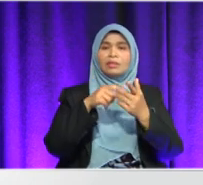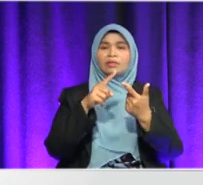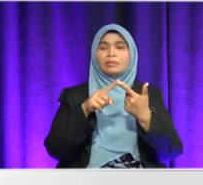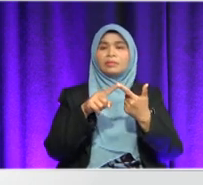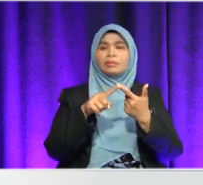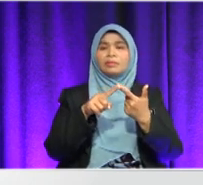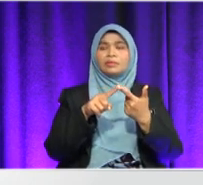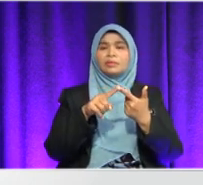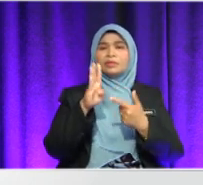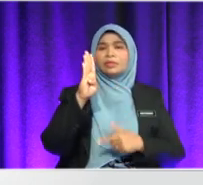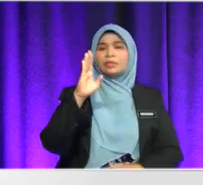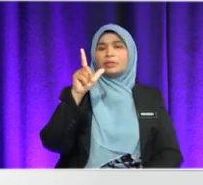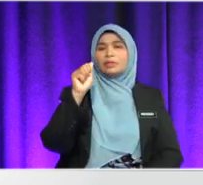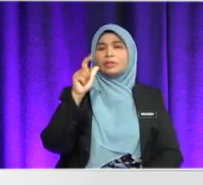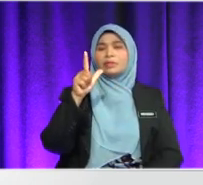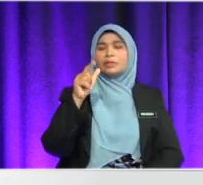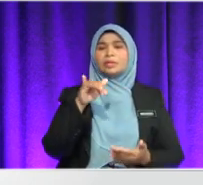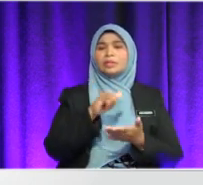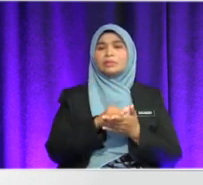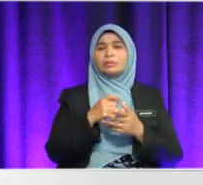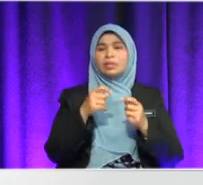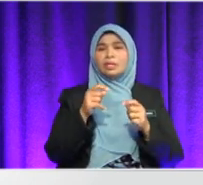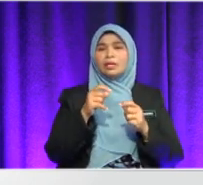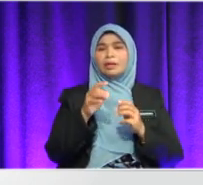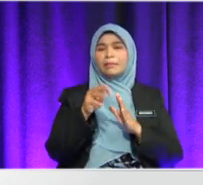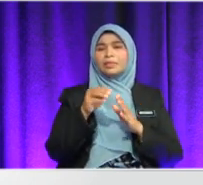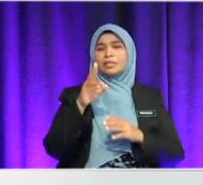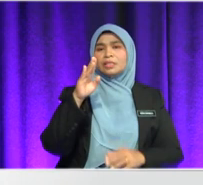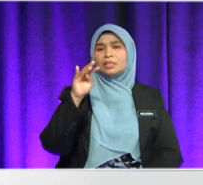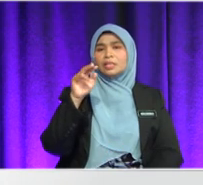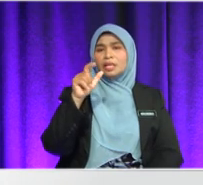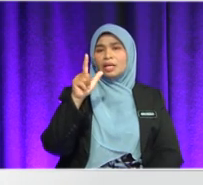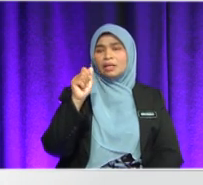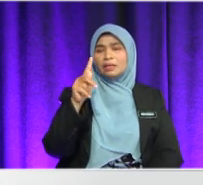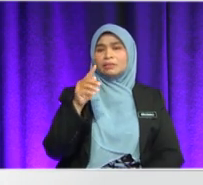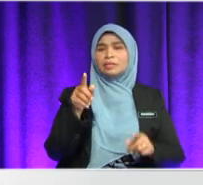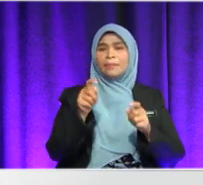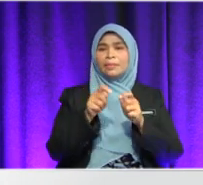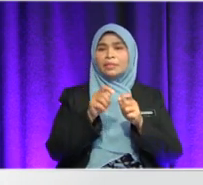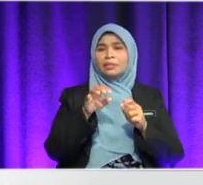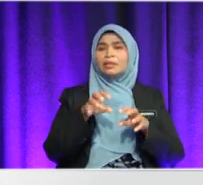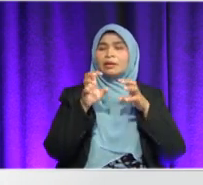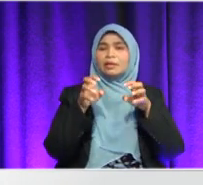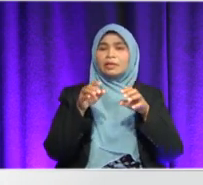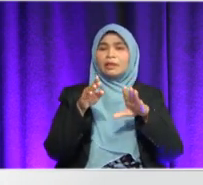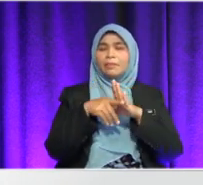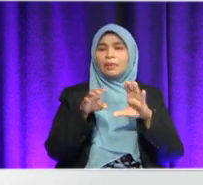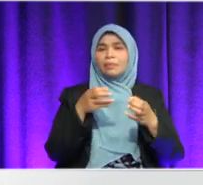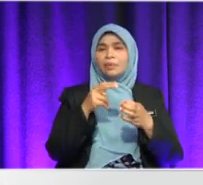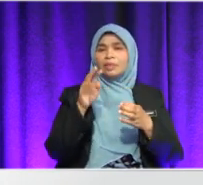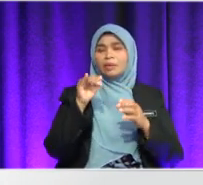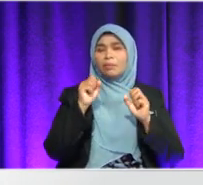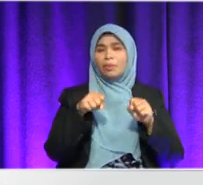Bilal itu telah menyala seperti anjing untuk soal yang kedua pembuatan yang boleh